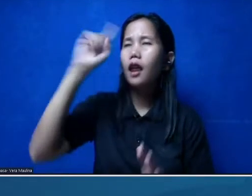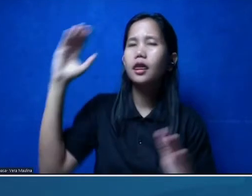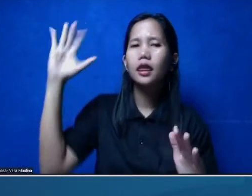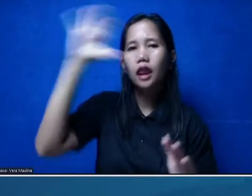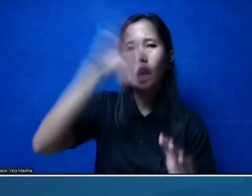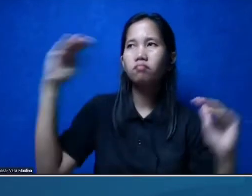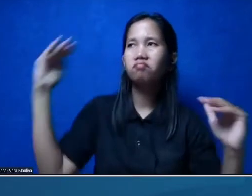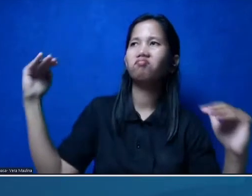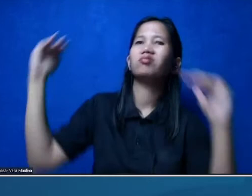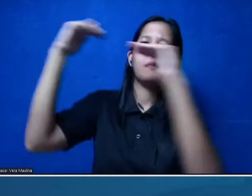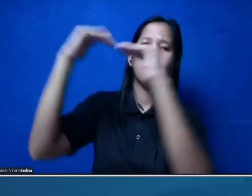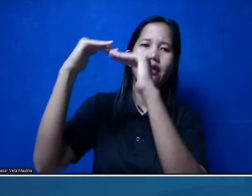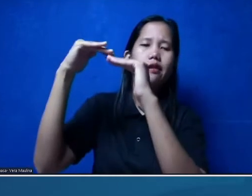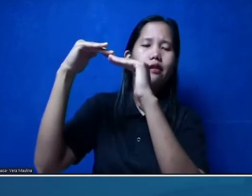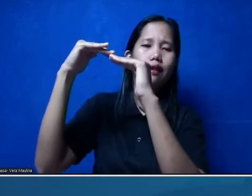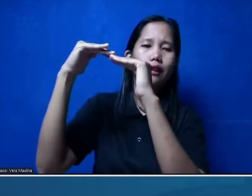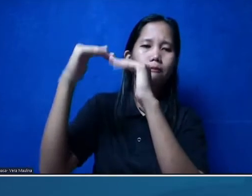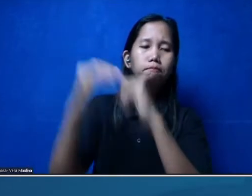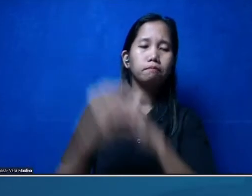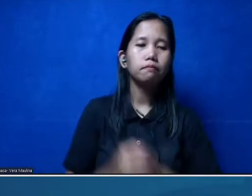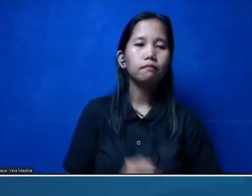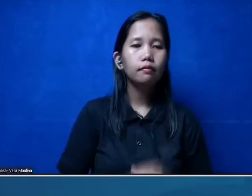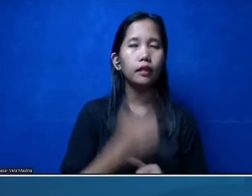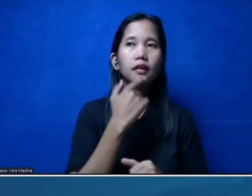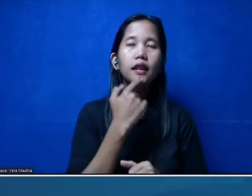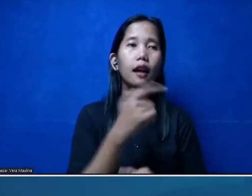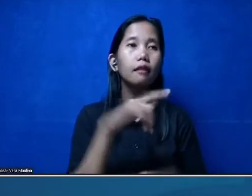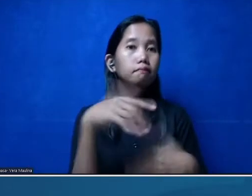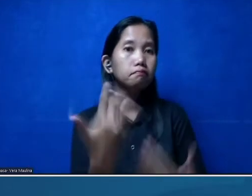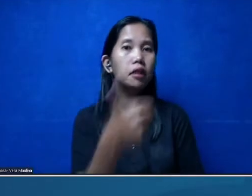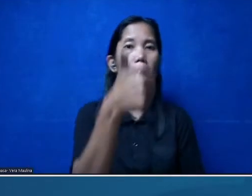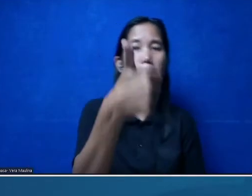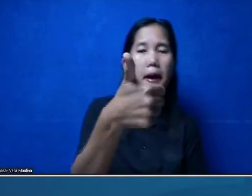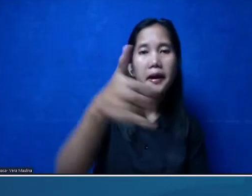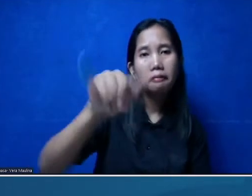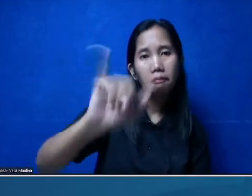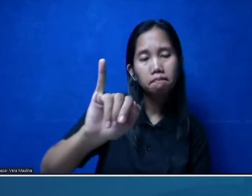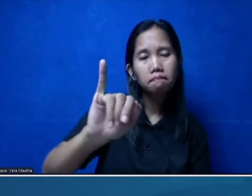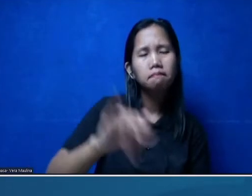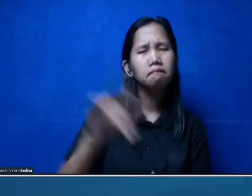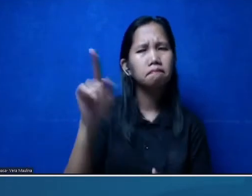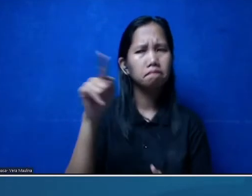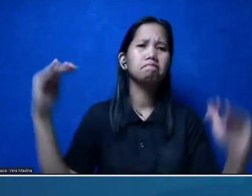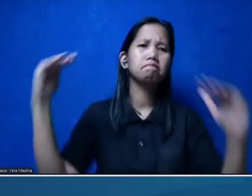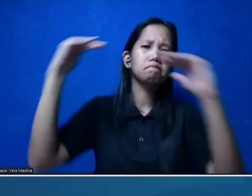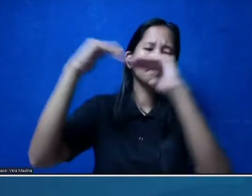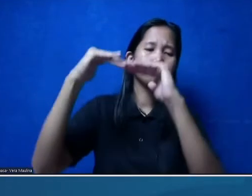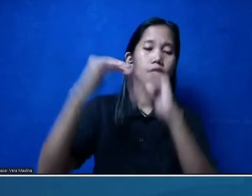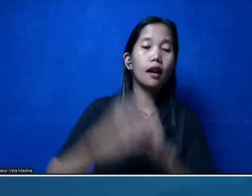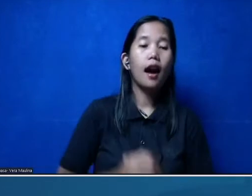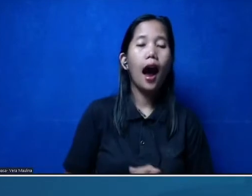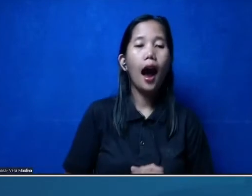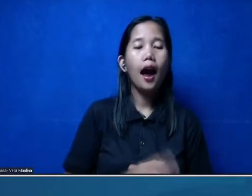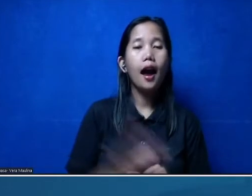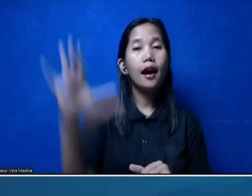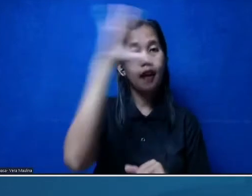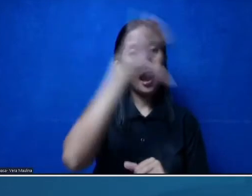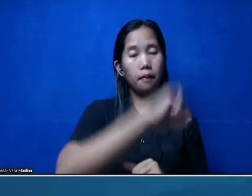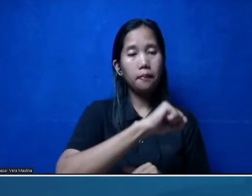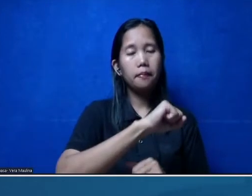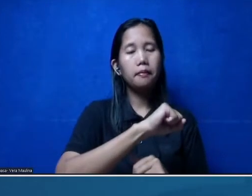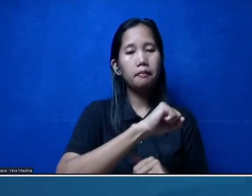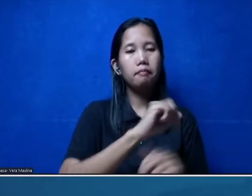pengertian mengangkat ekornya inilah cara setan di dalam menipu ya